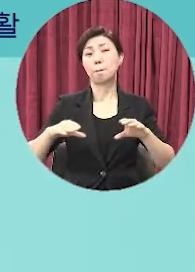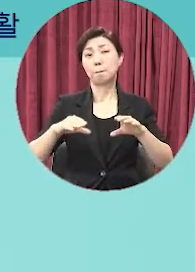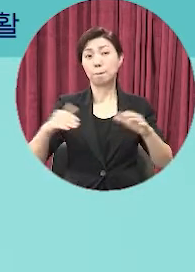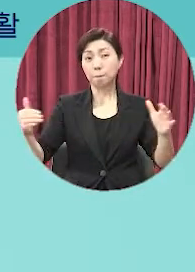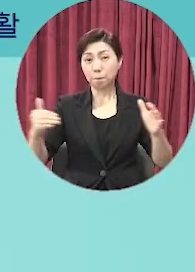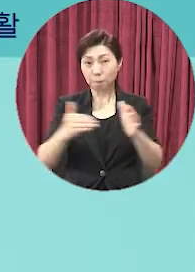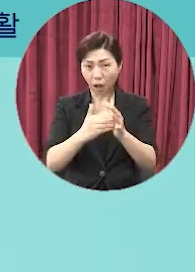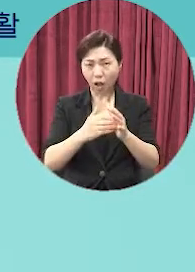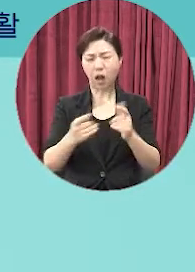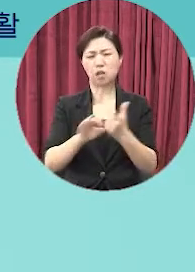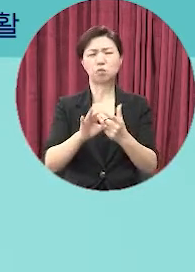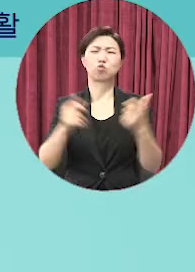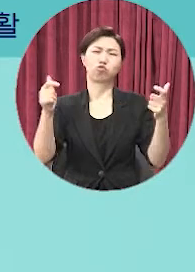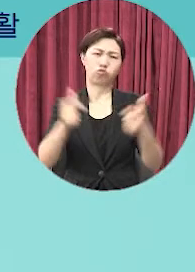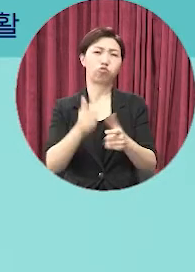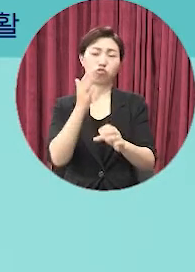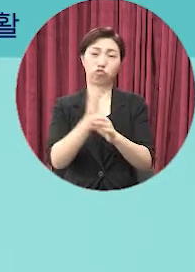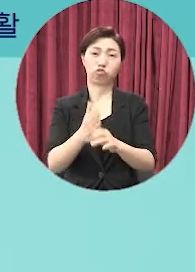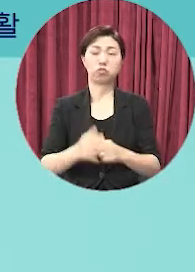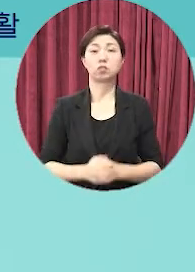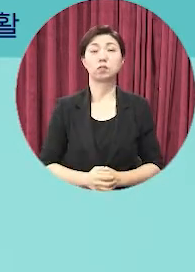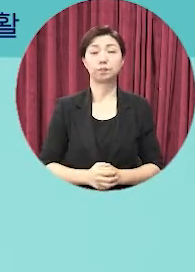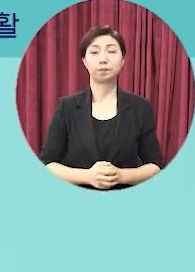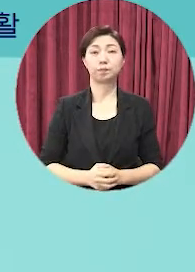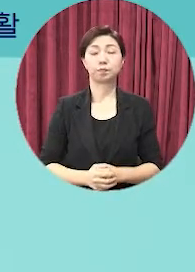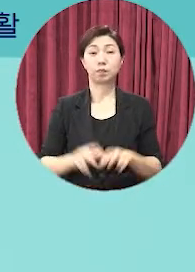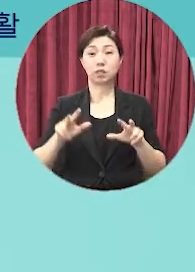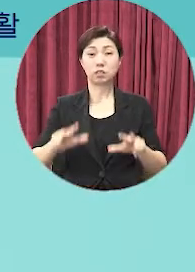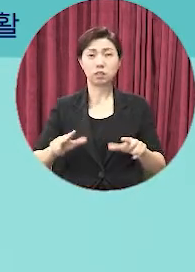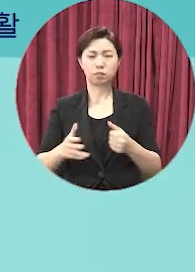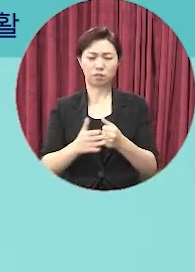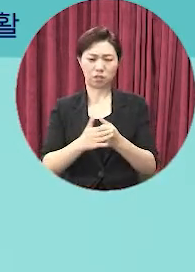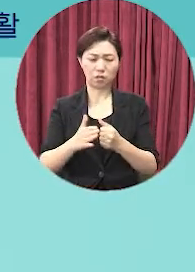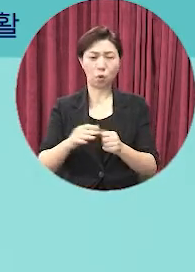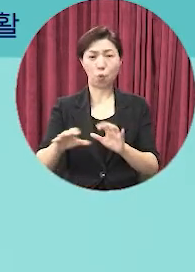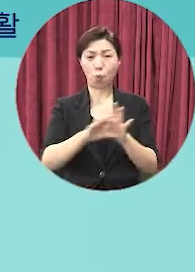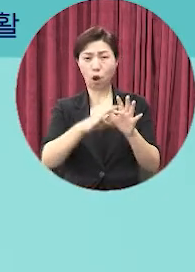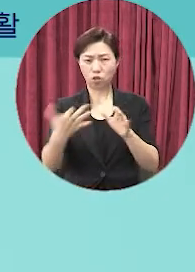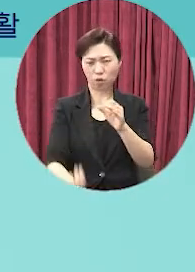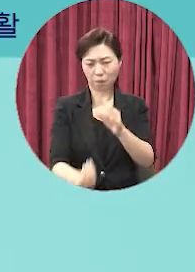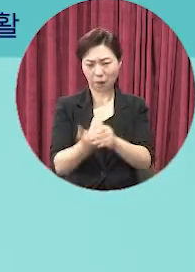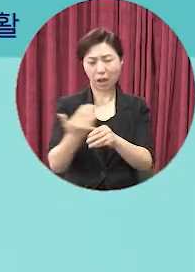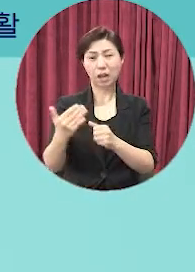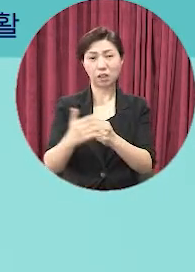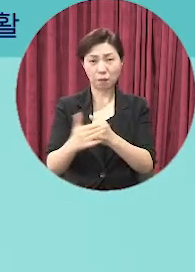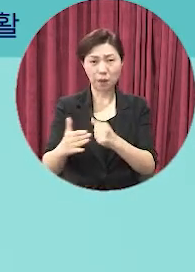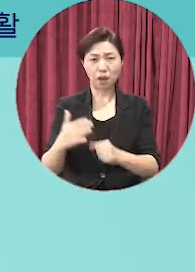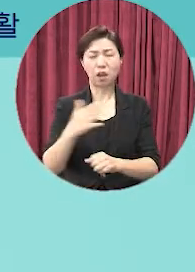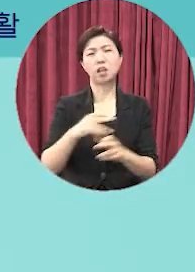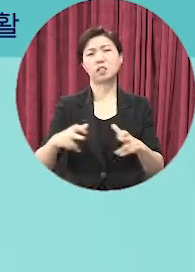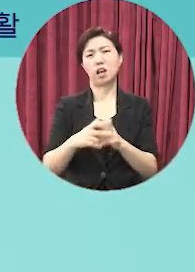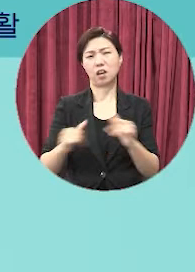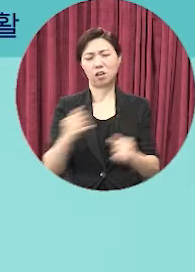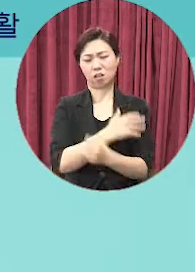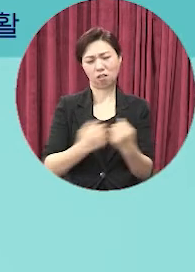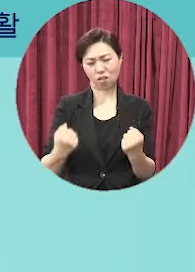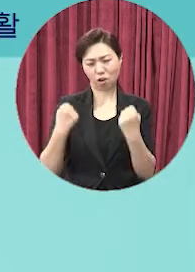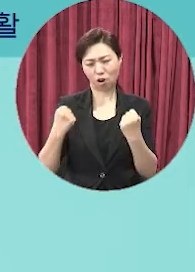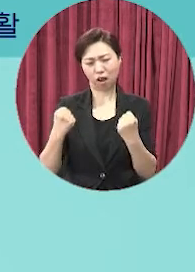운영되고 있습니다. 또 이로 인해서 장애인의 건강 상태가 악화되고 있는 것은 지금 자명한